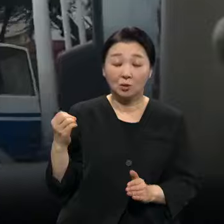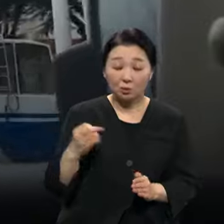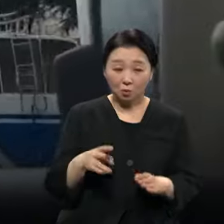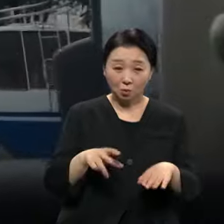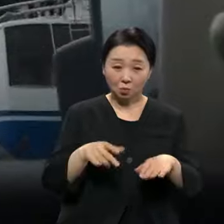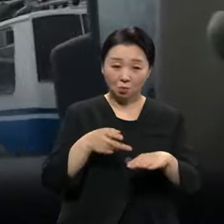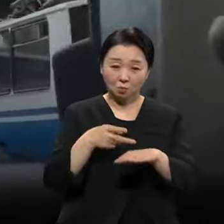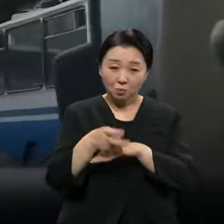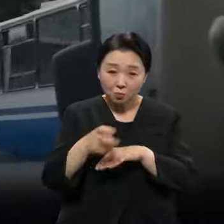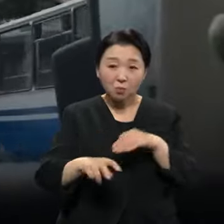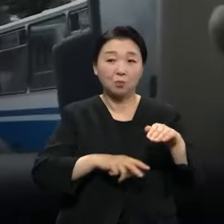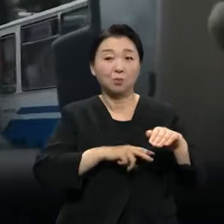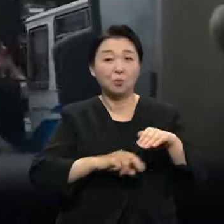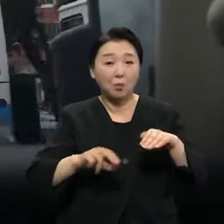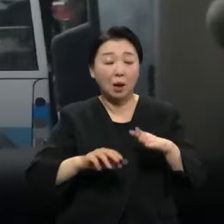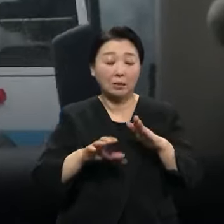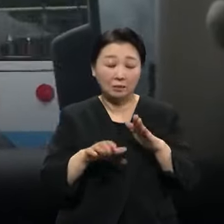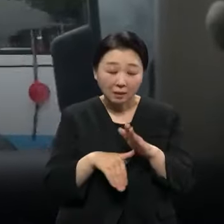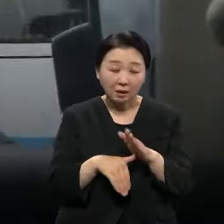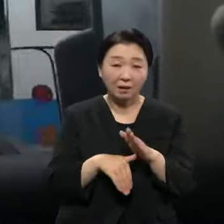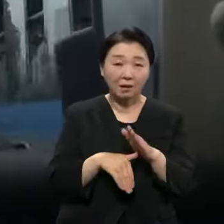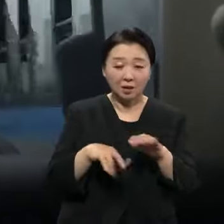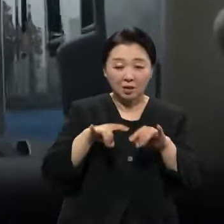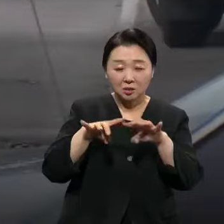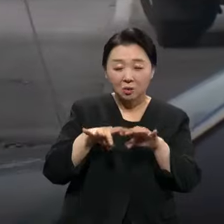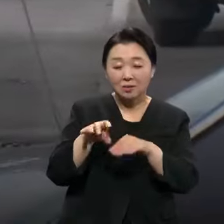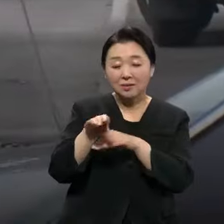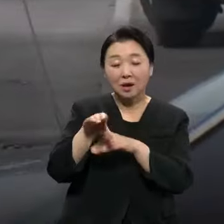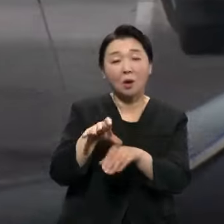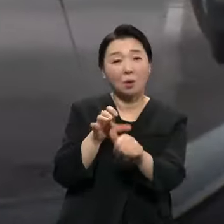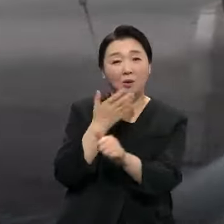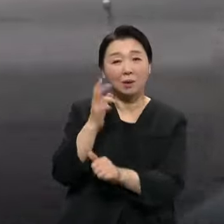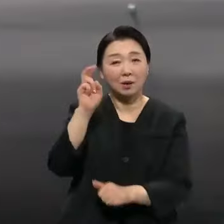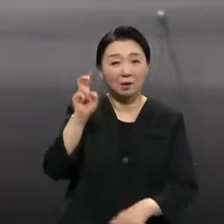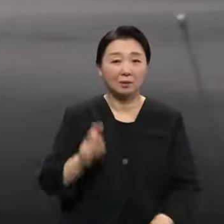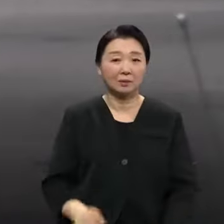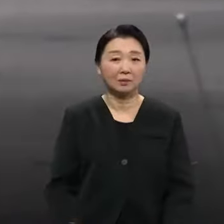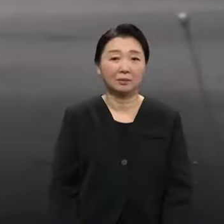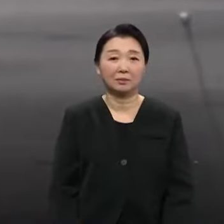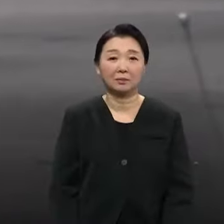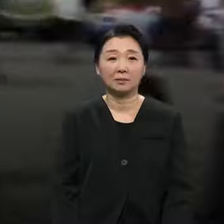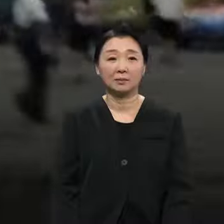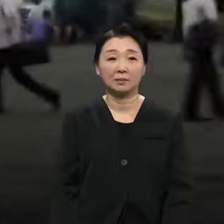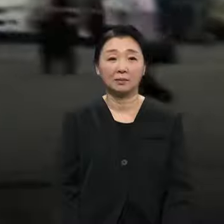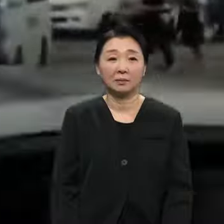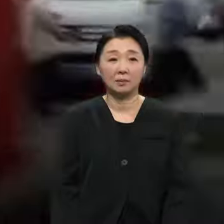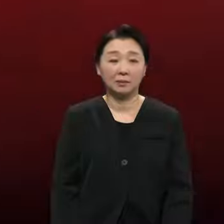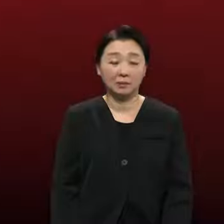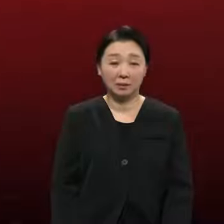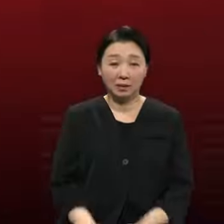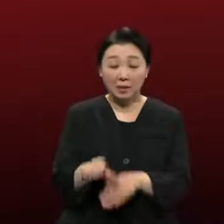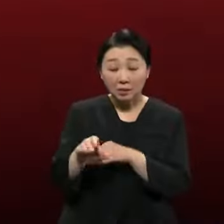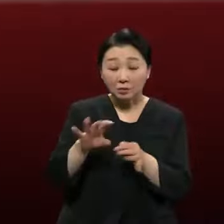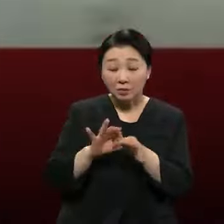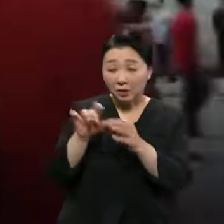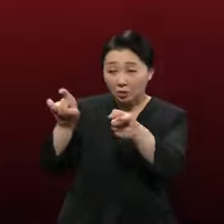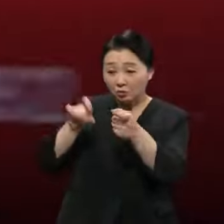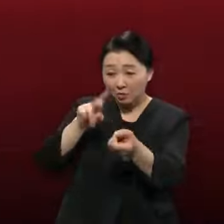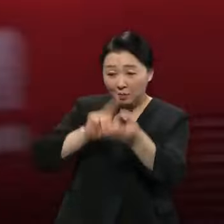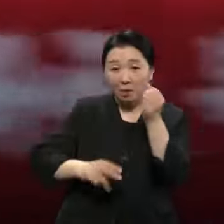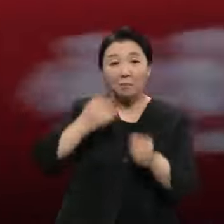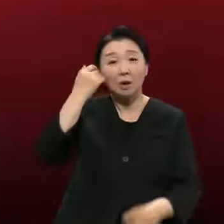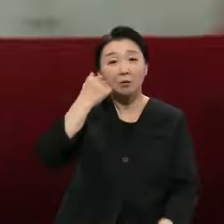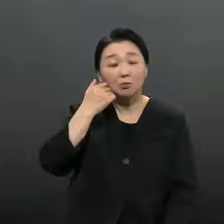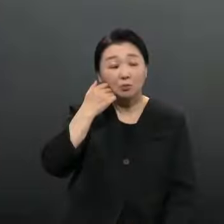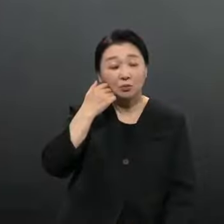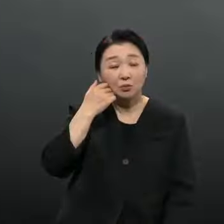대중교통에 전기차를 활용하기 위한 연구가 진행되고 있다는 분석도 나왔습니다. 다만 자동차 관련 수입 판매 사업은